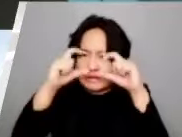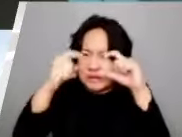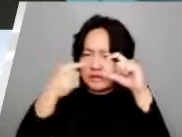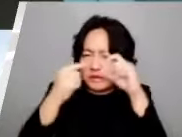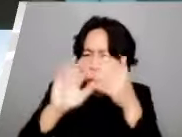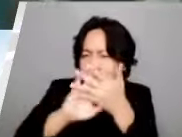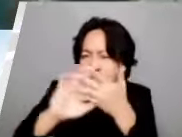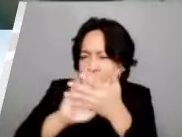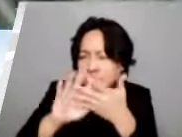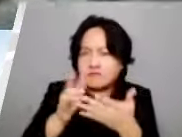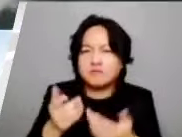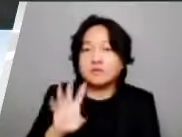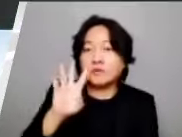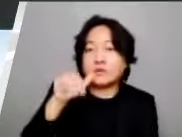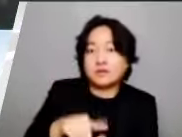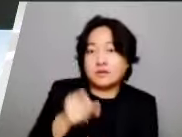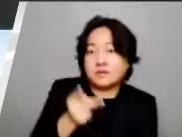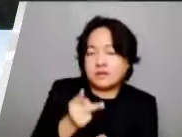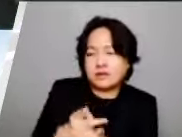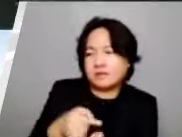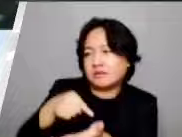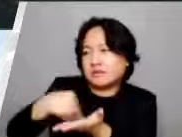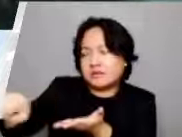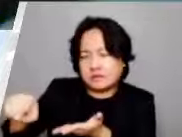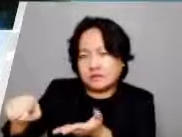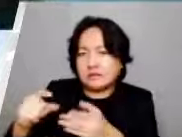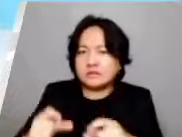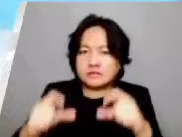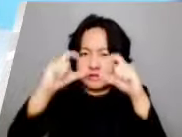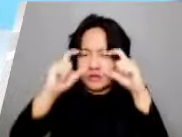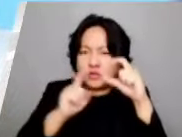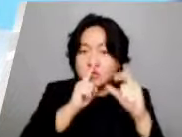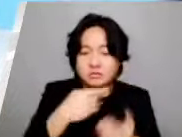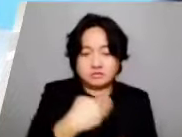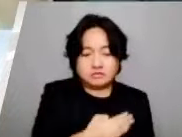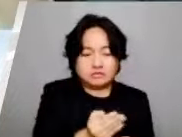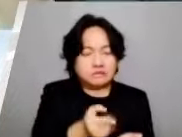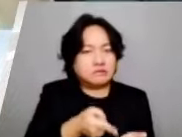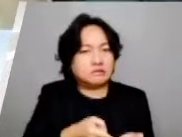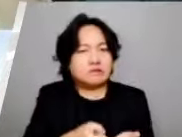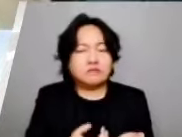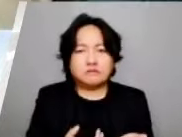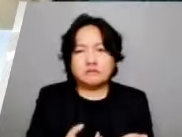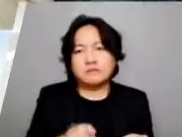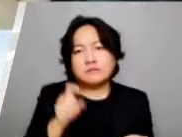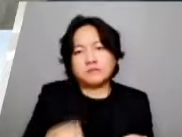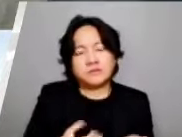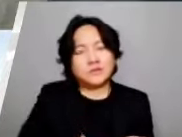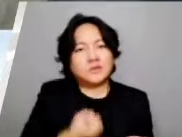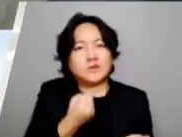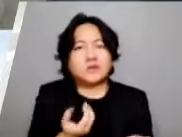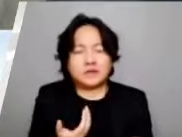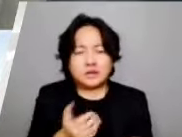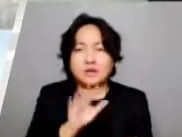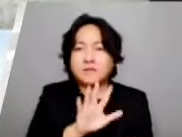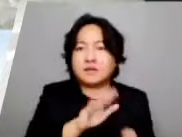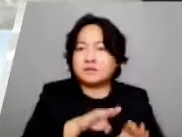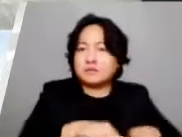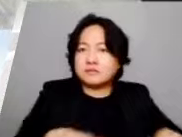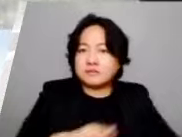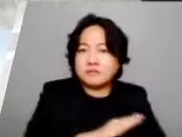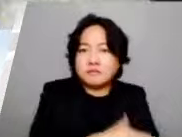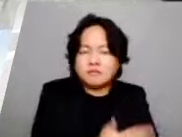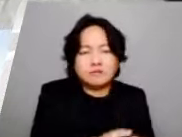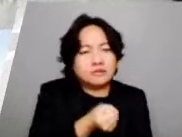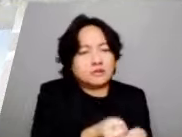prescription glasses. Malaking bahagi ng kanyang budget na sana raw, ginagastos na lang niya sa kanyang limang anak. Ang katrabahong si Jason